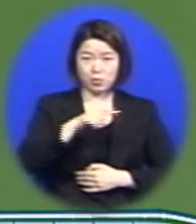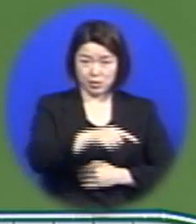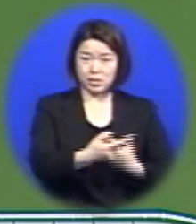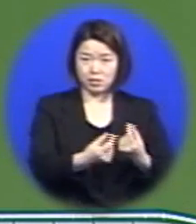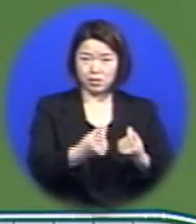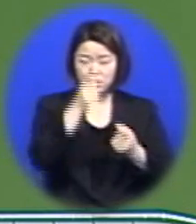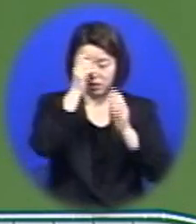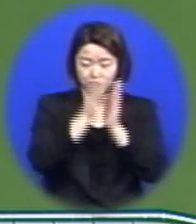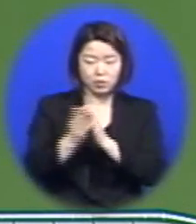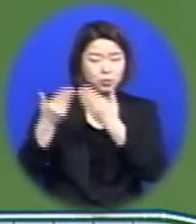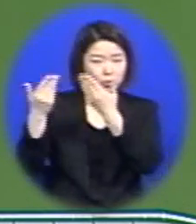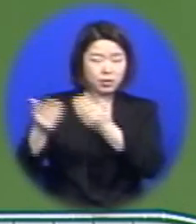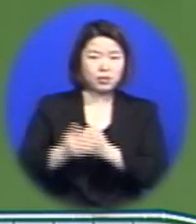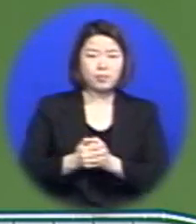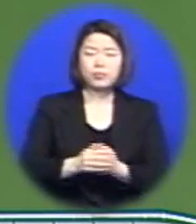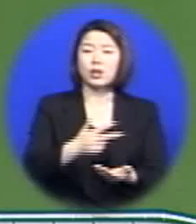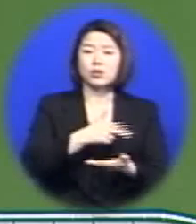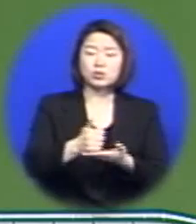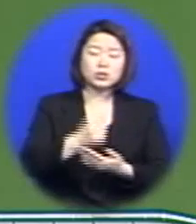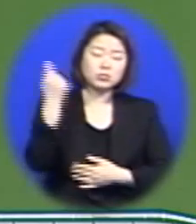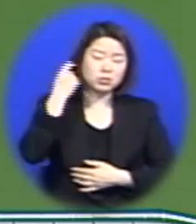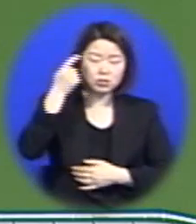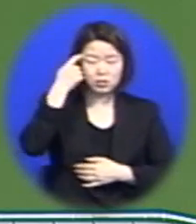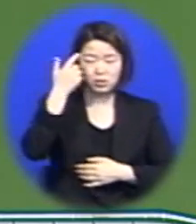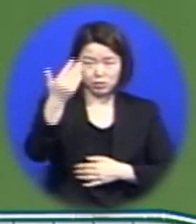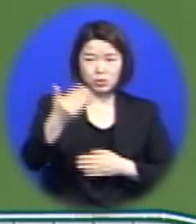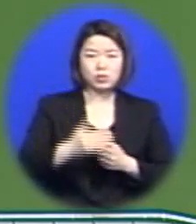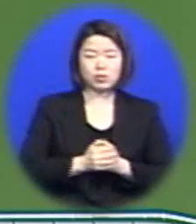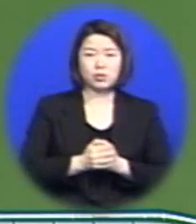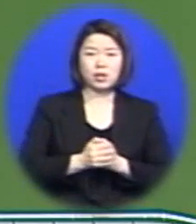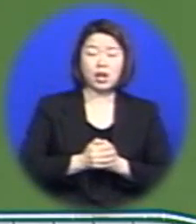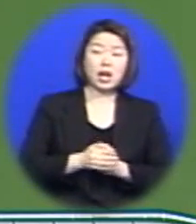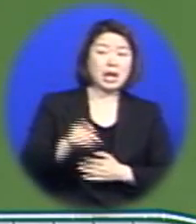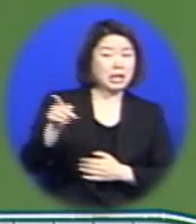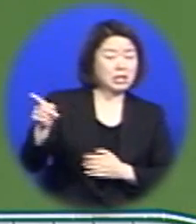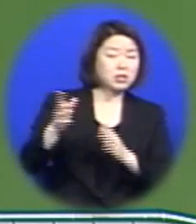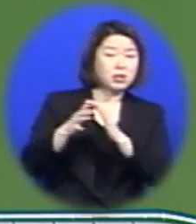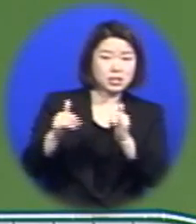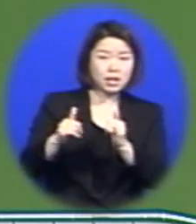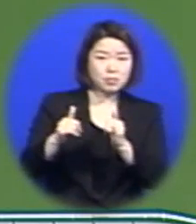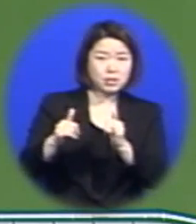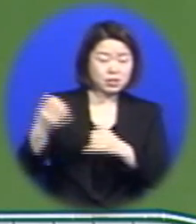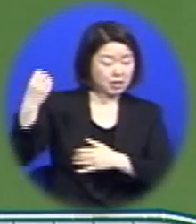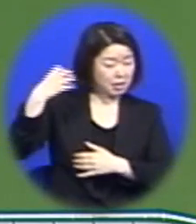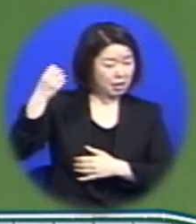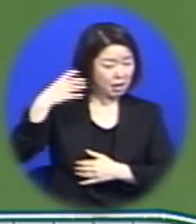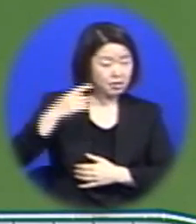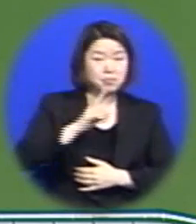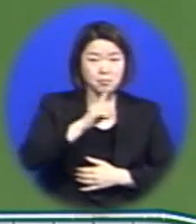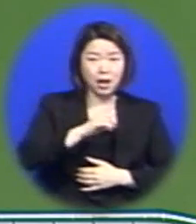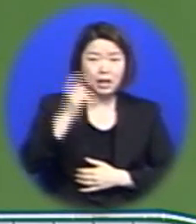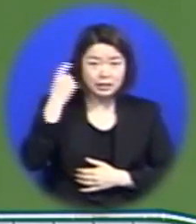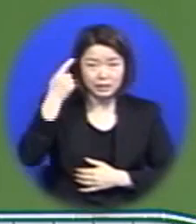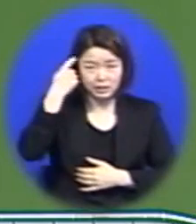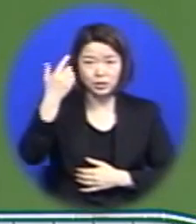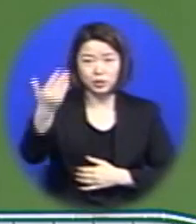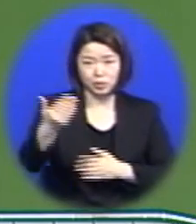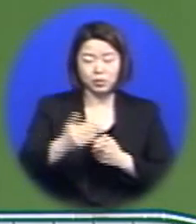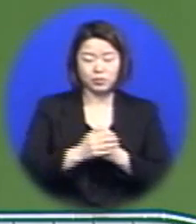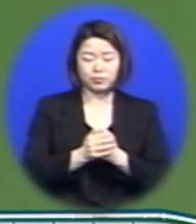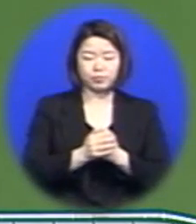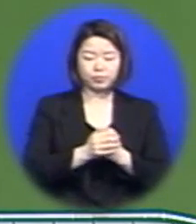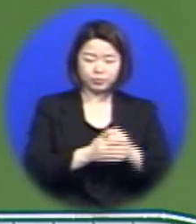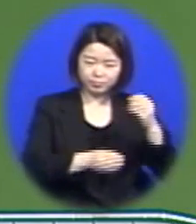기도하세요 그냥 주님 들으셨죠 저가 하는 말을 들었죠 주님 시핑